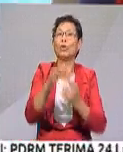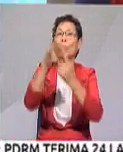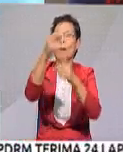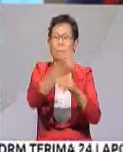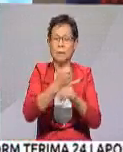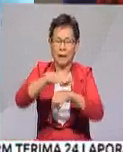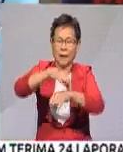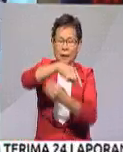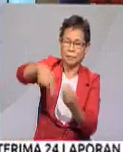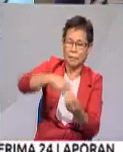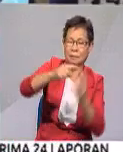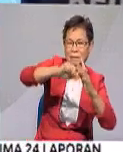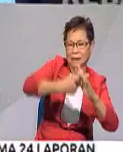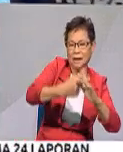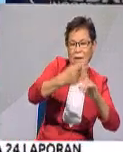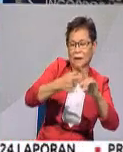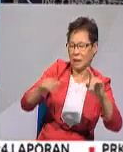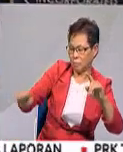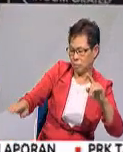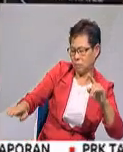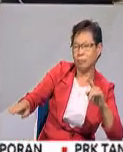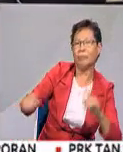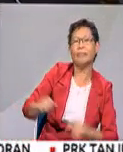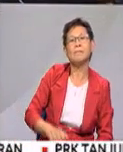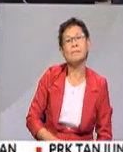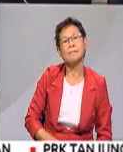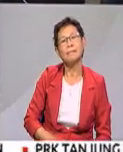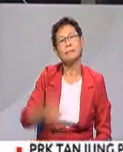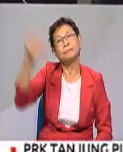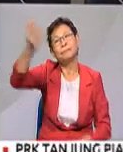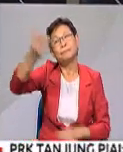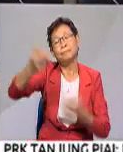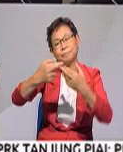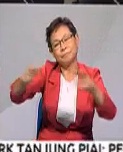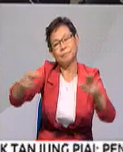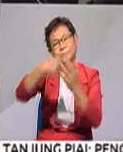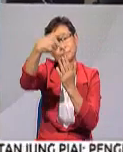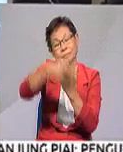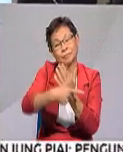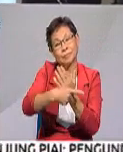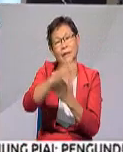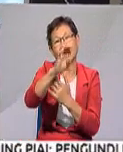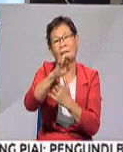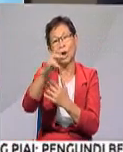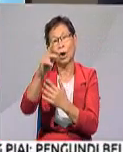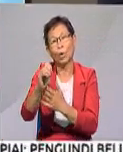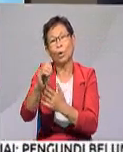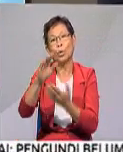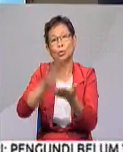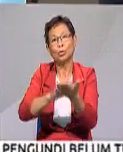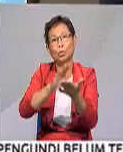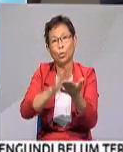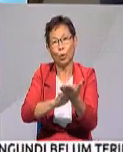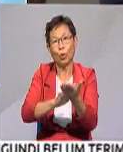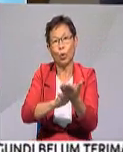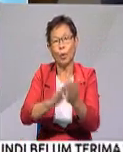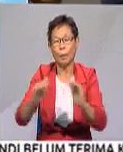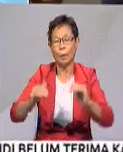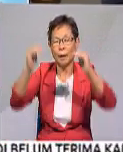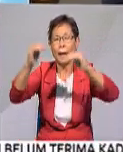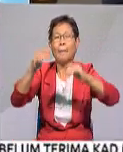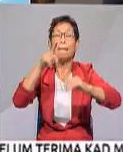penjagaan alam sekitar bermula daripada usia muda. Beliau berucap melancarkan program Eco School peringkat negeri Kedah di